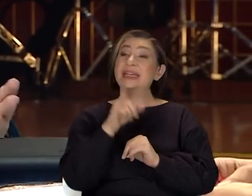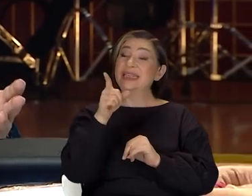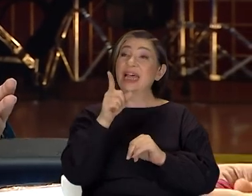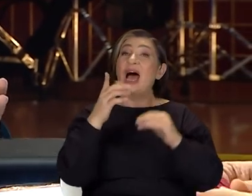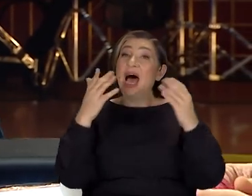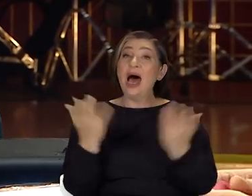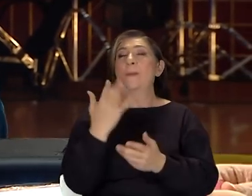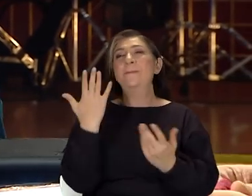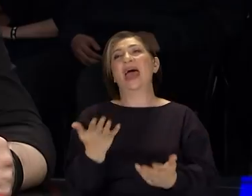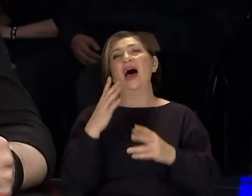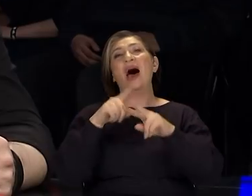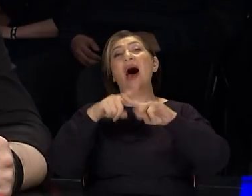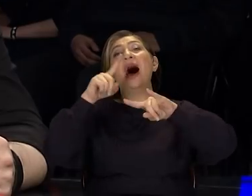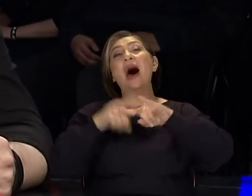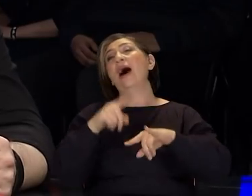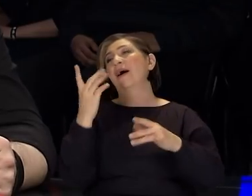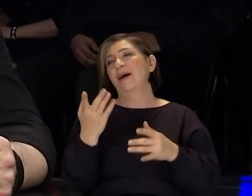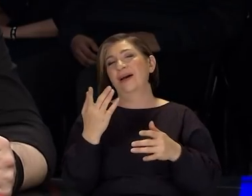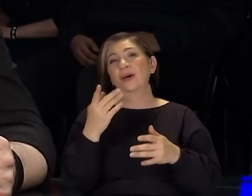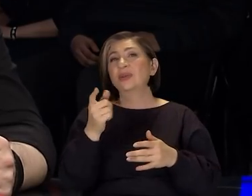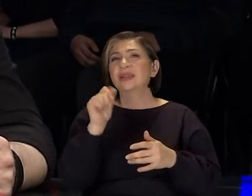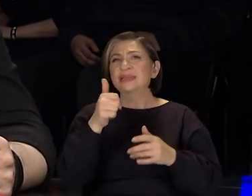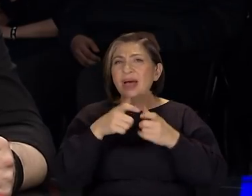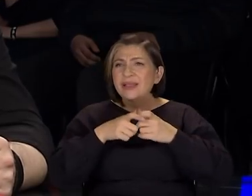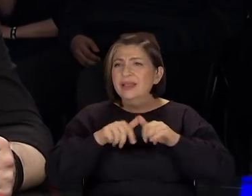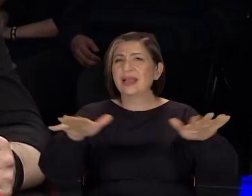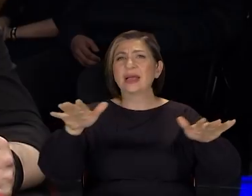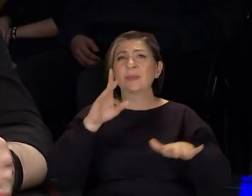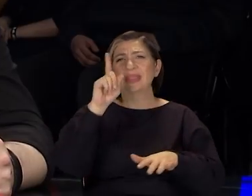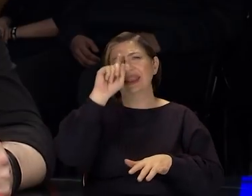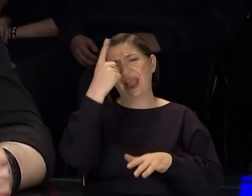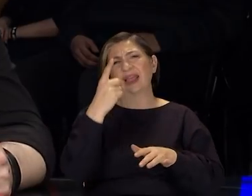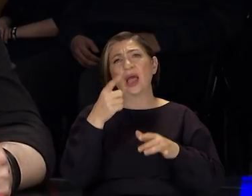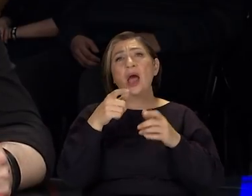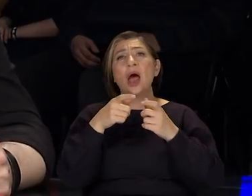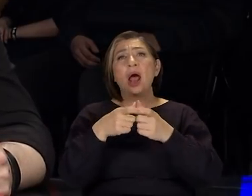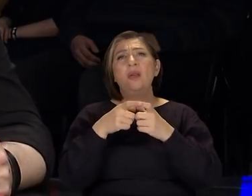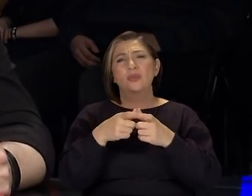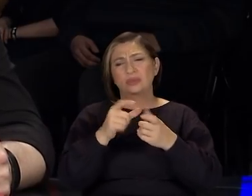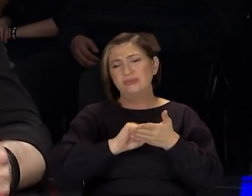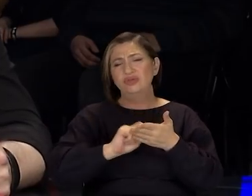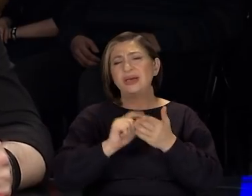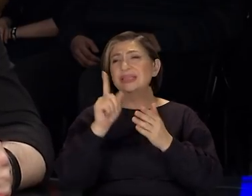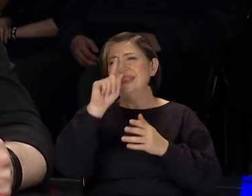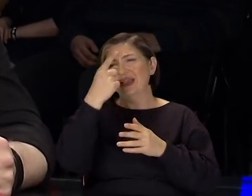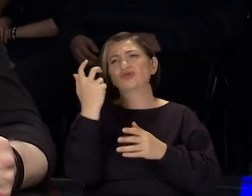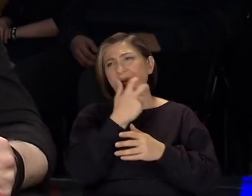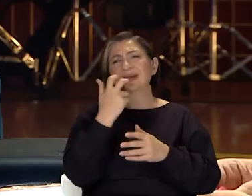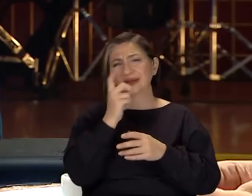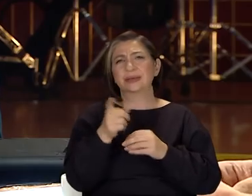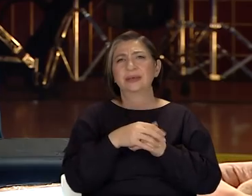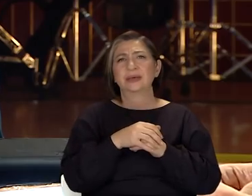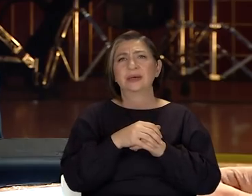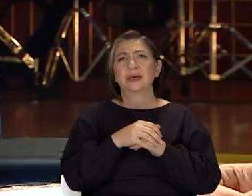Ah Be Ah albümü ne zaman yayınlandı bu? Bunu tekli olarak çıktık. Ha bir tekli bu. Tekli. Albüm yazmışlar bana. Olabilir.